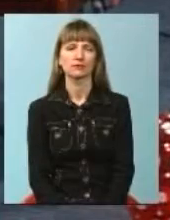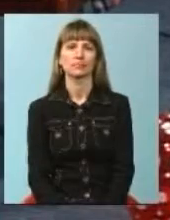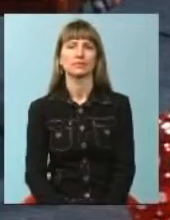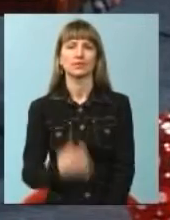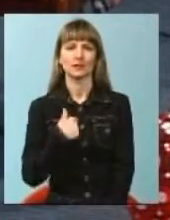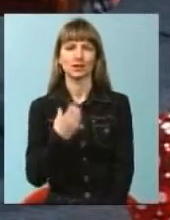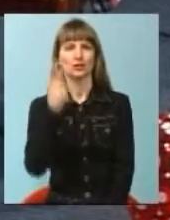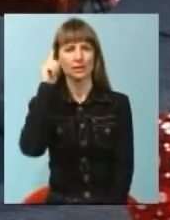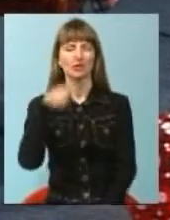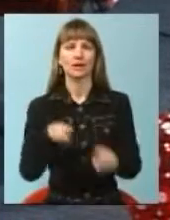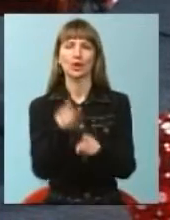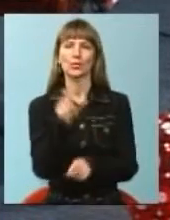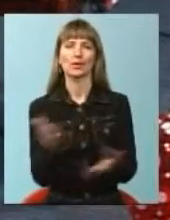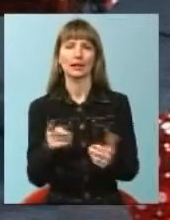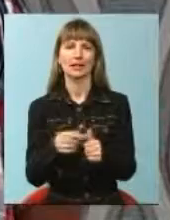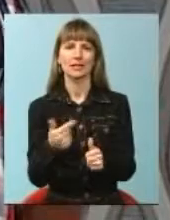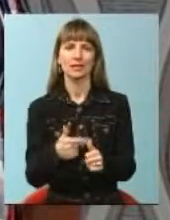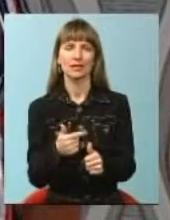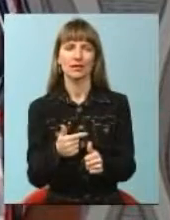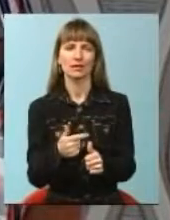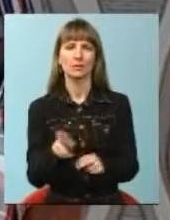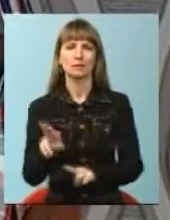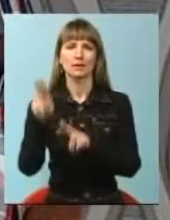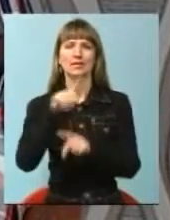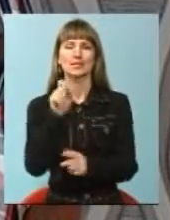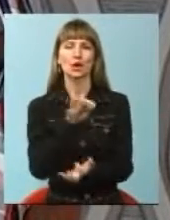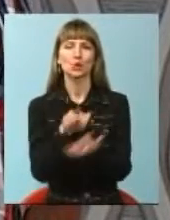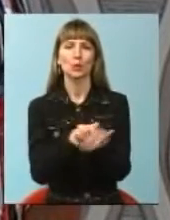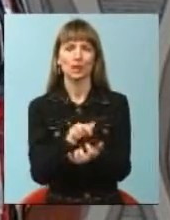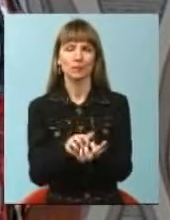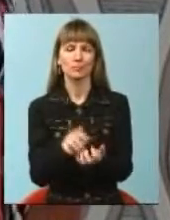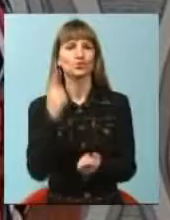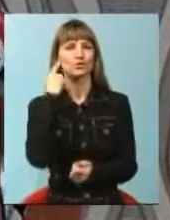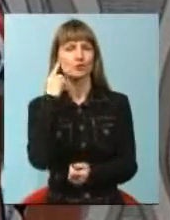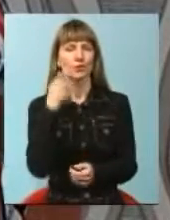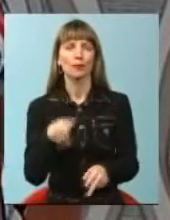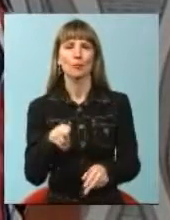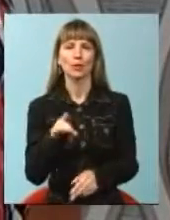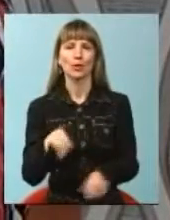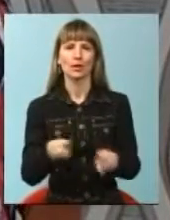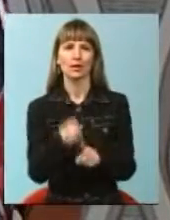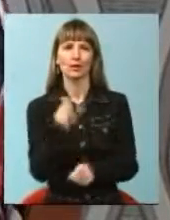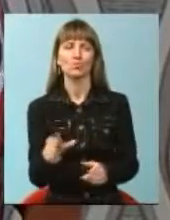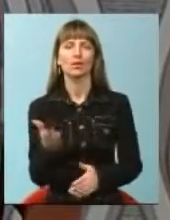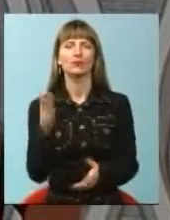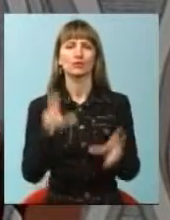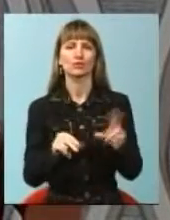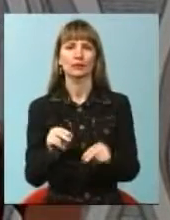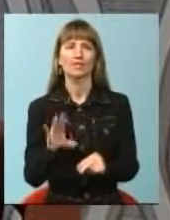Я ще знаю таких людей, яких називають мисливці за жуйками. Чи чула щось про таких людей? Як ти гадаєш,